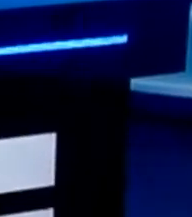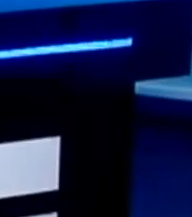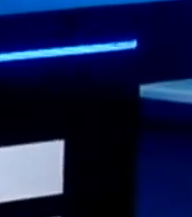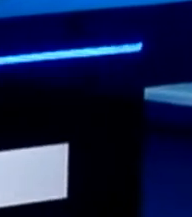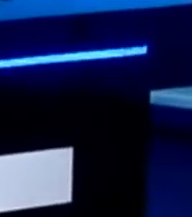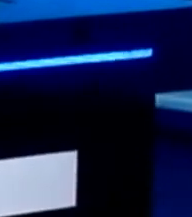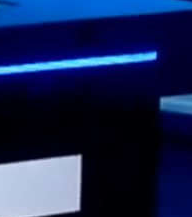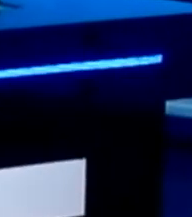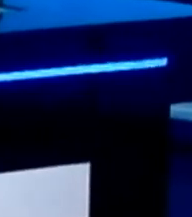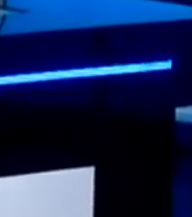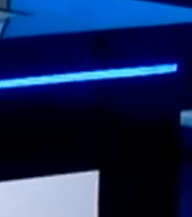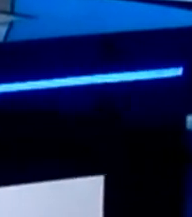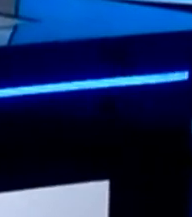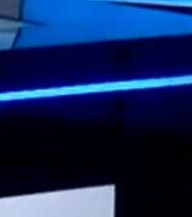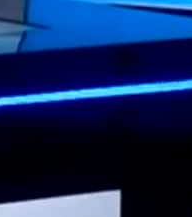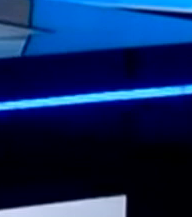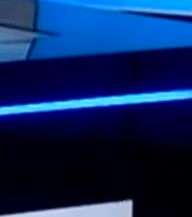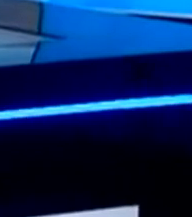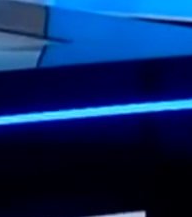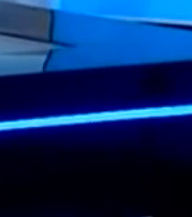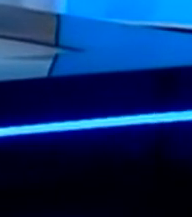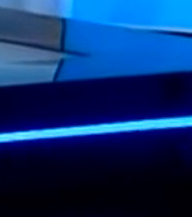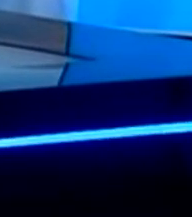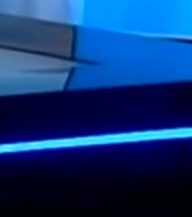Stela Dănilă vă prezintă Telejurnalul.